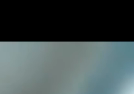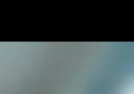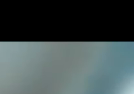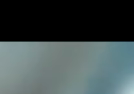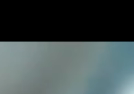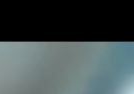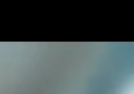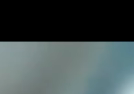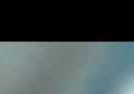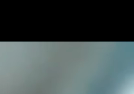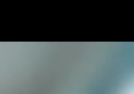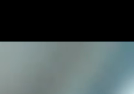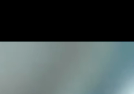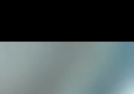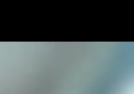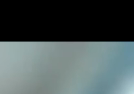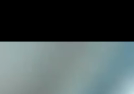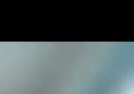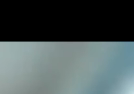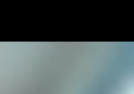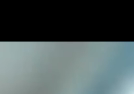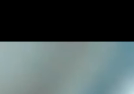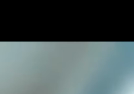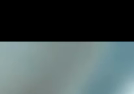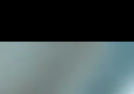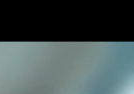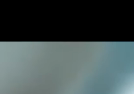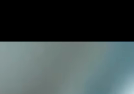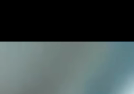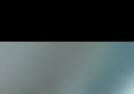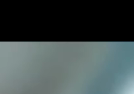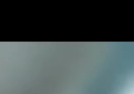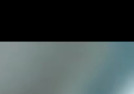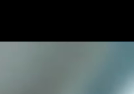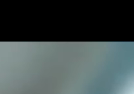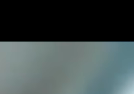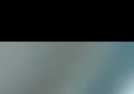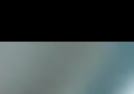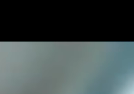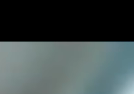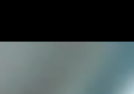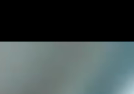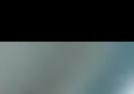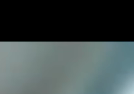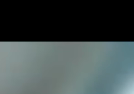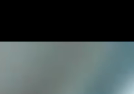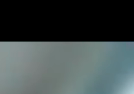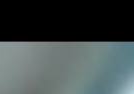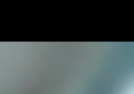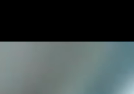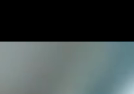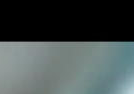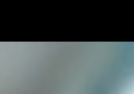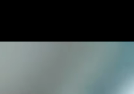den høringen som ligger på regjeringen.no, for der har jo da høringssvarene nå blitt publisert. Det kan jo være noen har fått litt utvidet